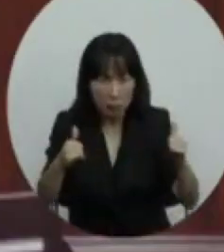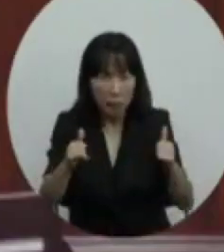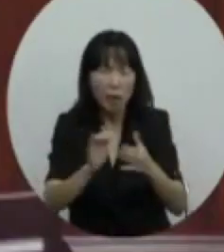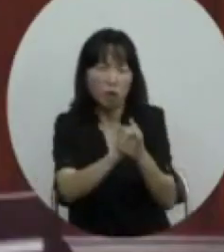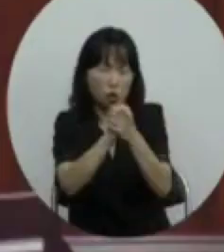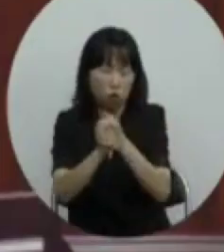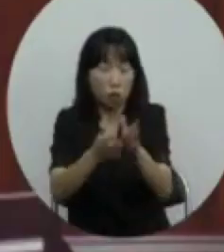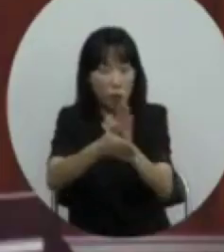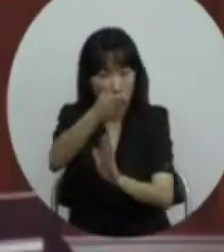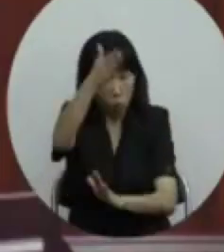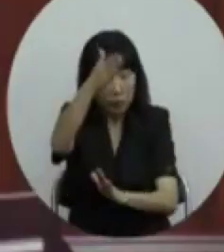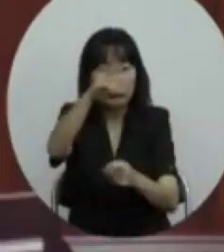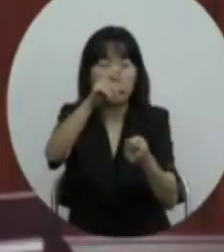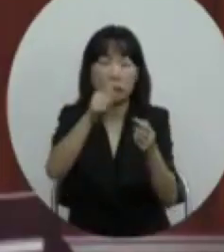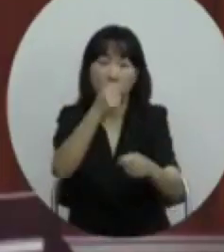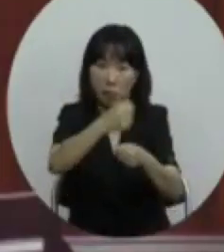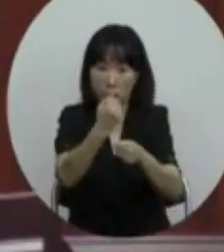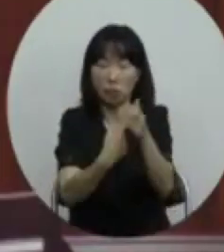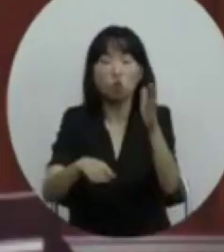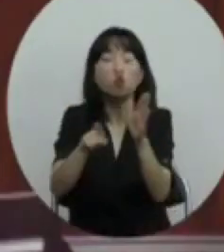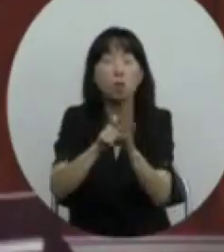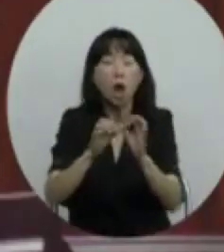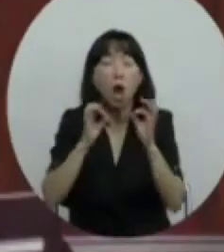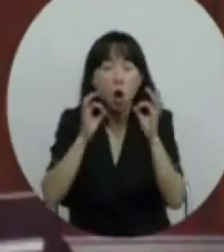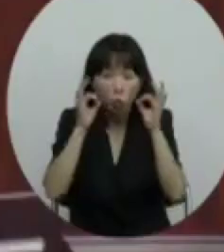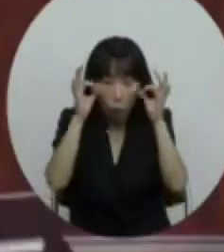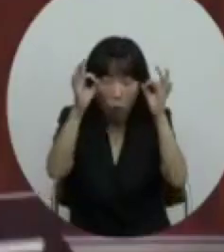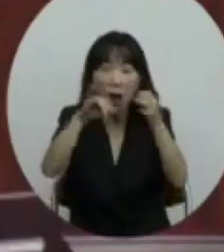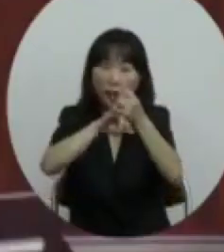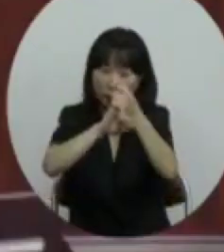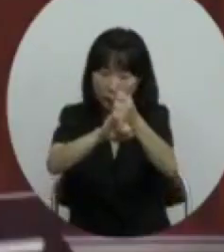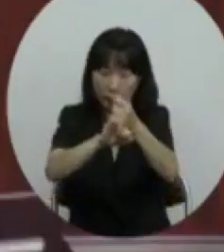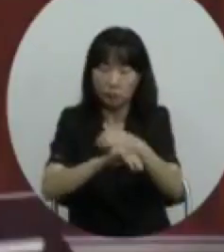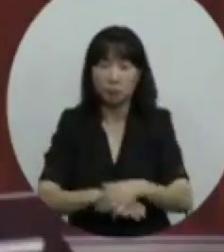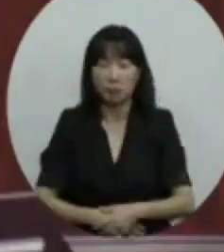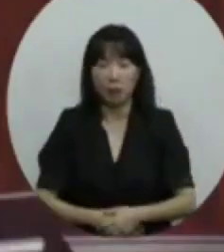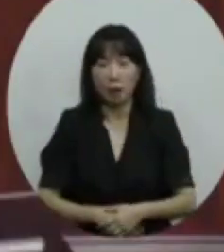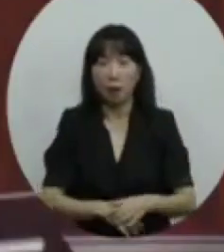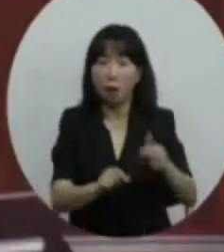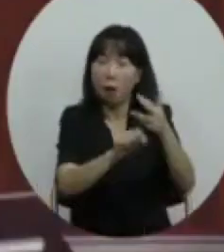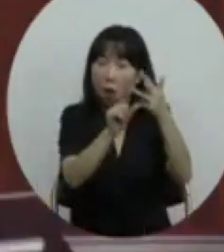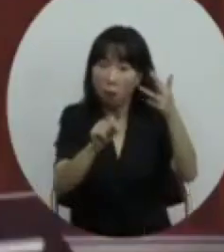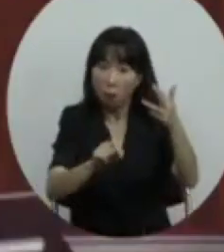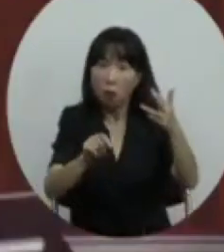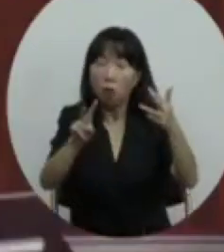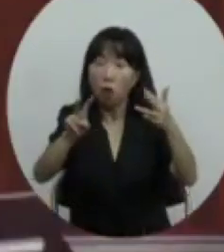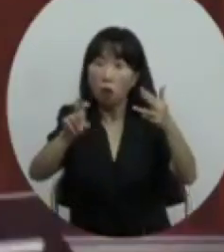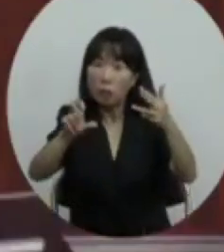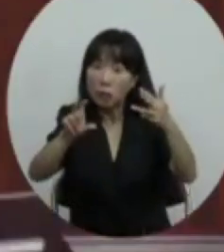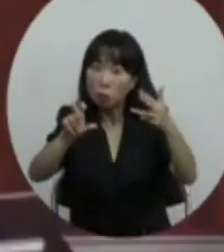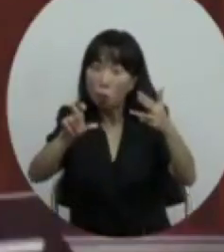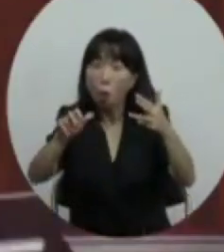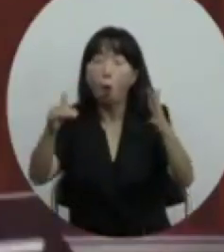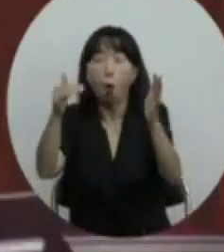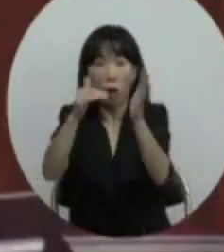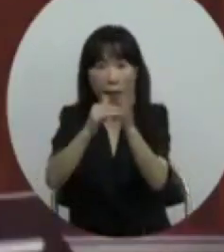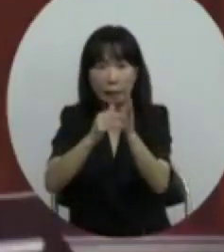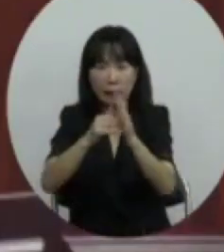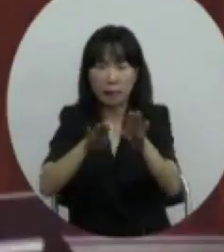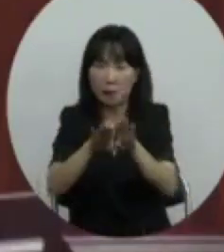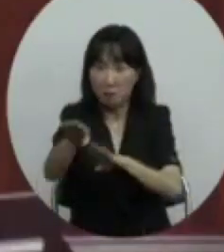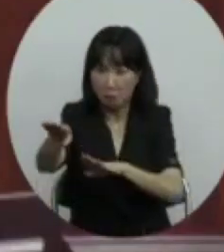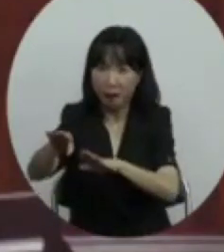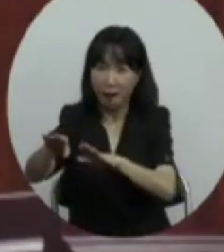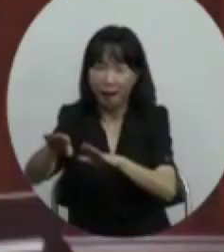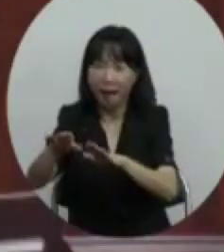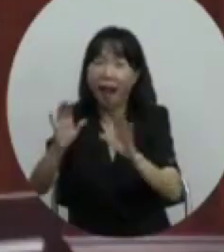다하겠습니다. 지난 8월 1일부터 25일까지 방학을 맞은 아이들과 무더위에